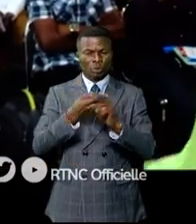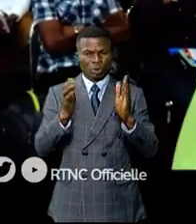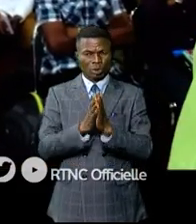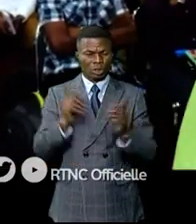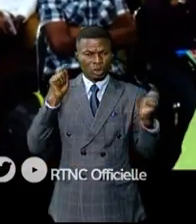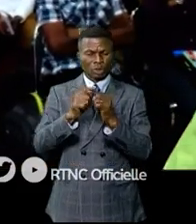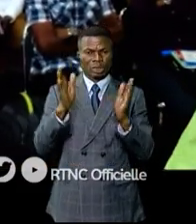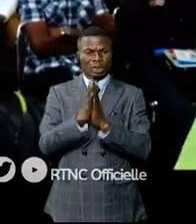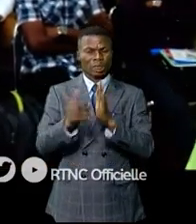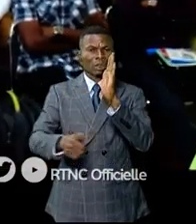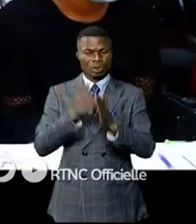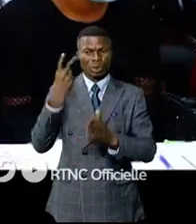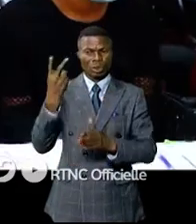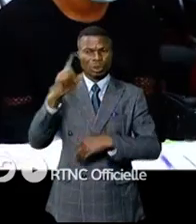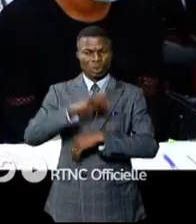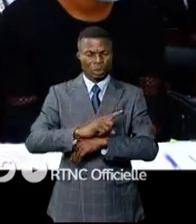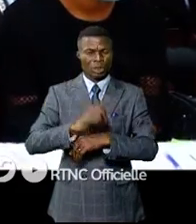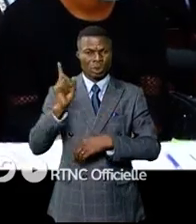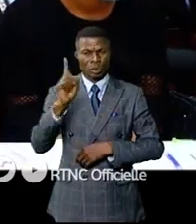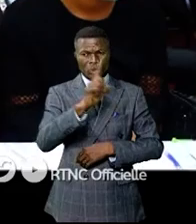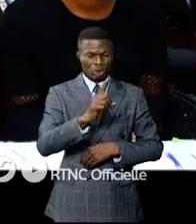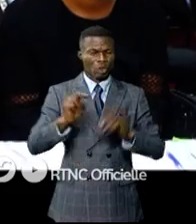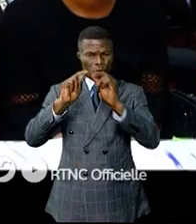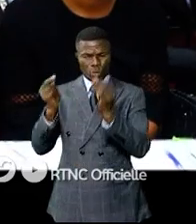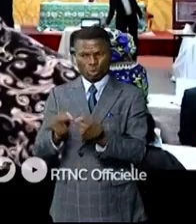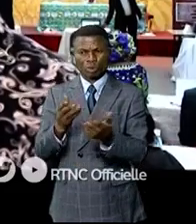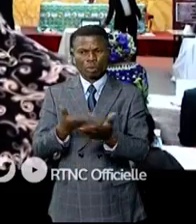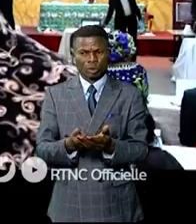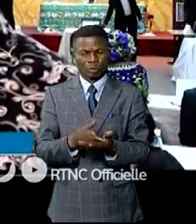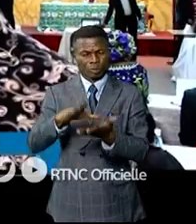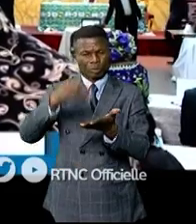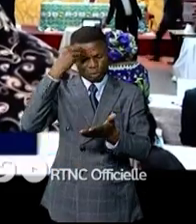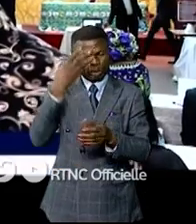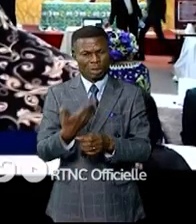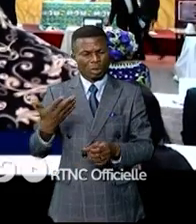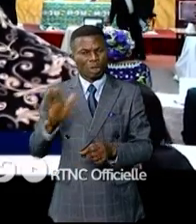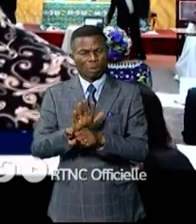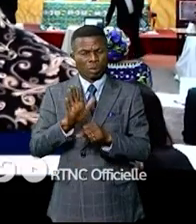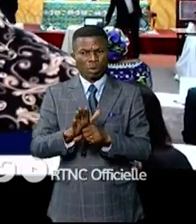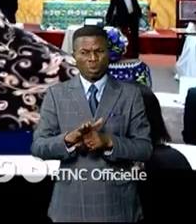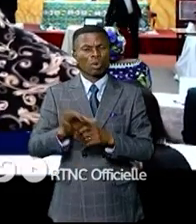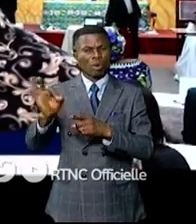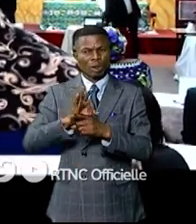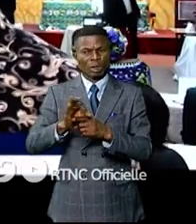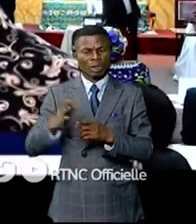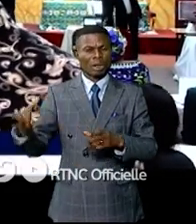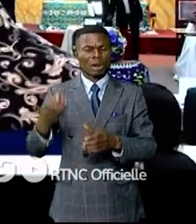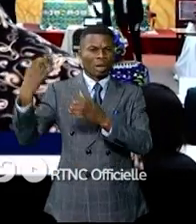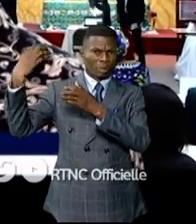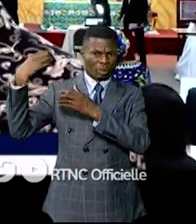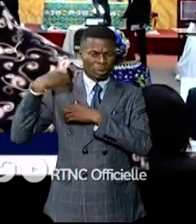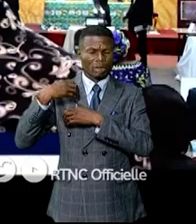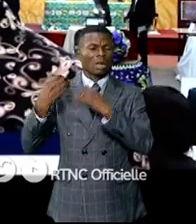10 novembre pendant 2 jours pour chacune des classes. Nous avons appris beaucoup de choses, surtout à ce qui concerne la prise en charge